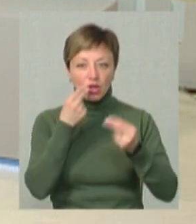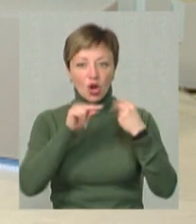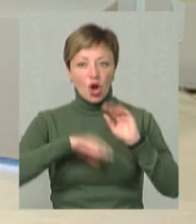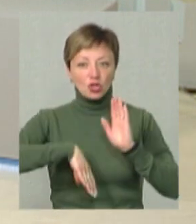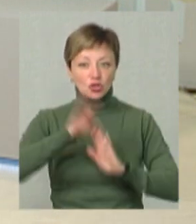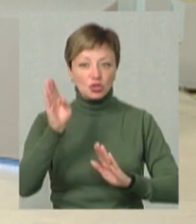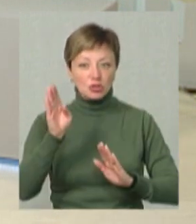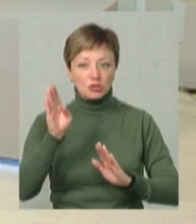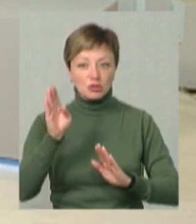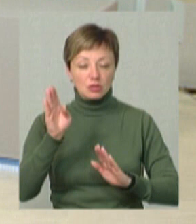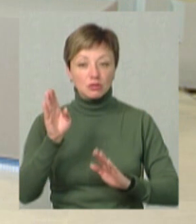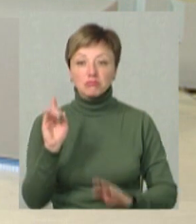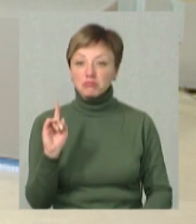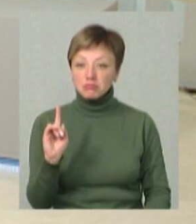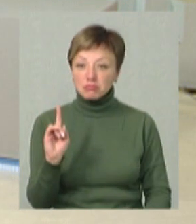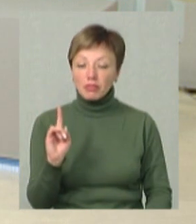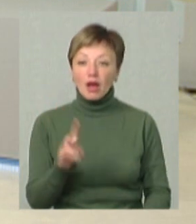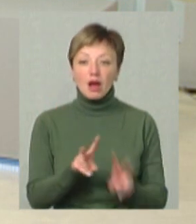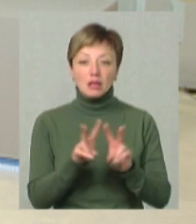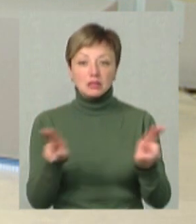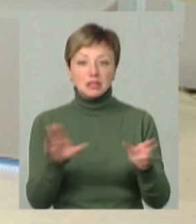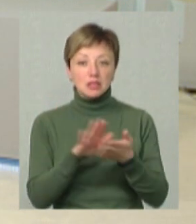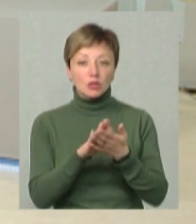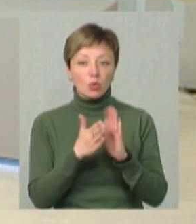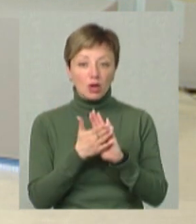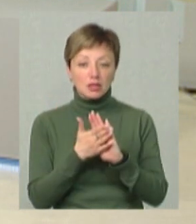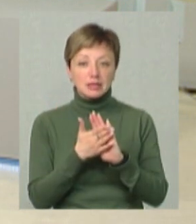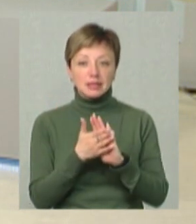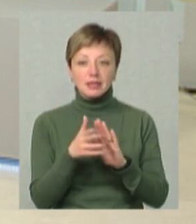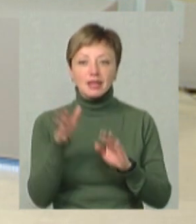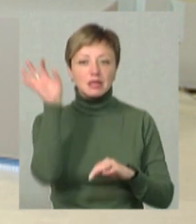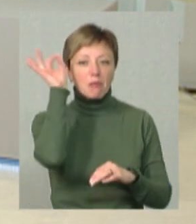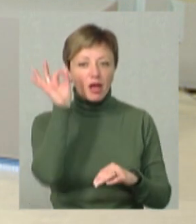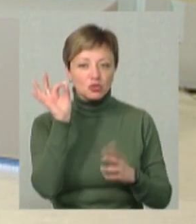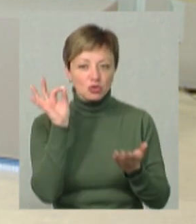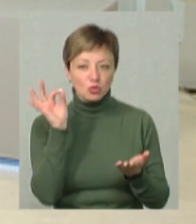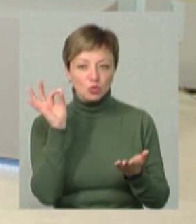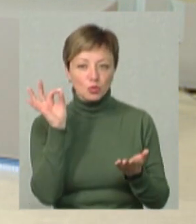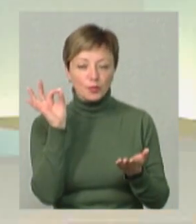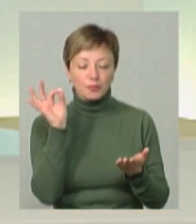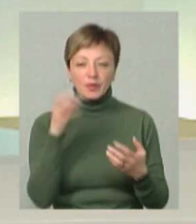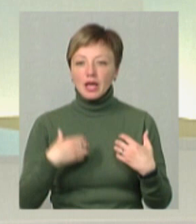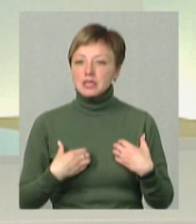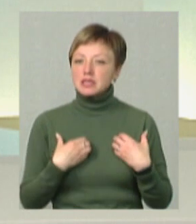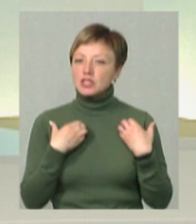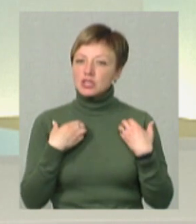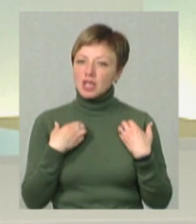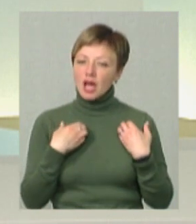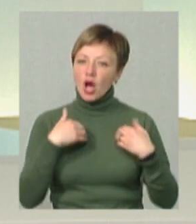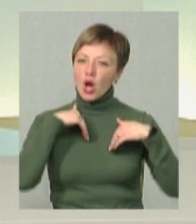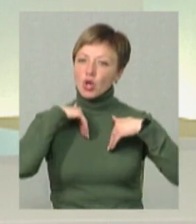стало. Та ж сама ситуація з Німеччиною. Страшне